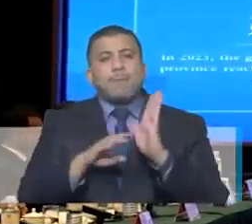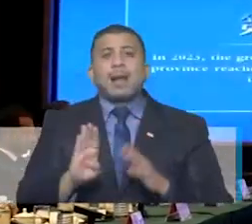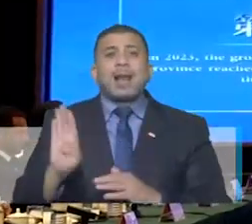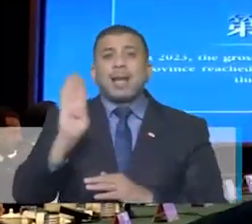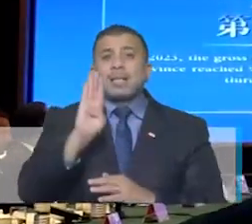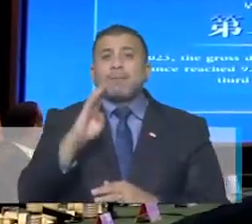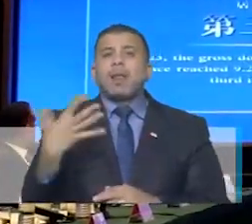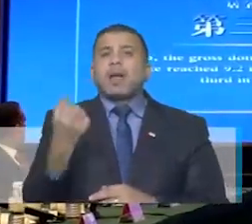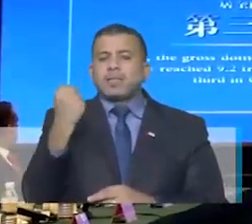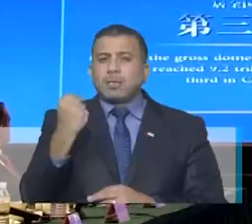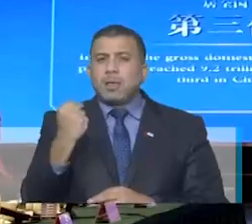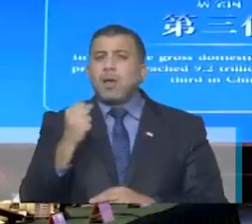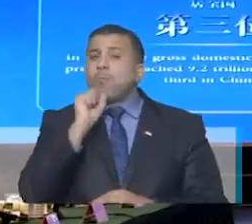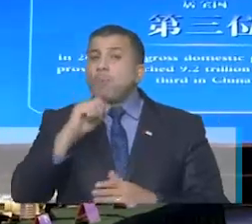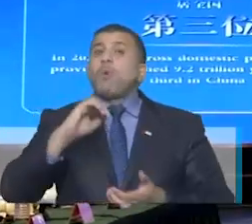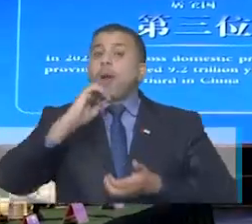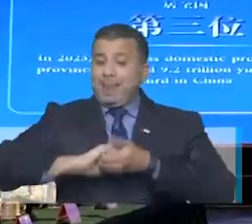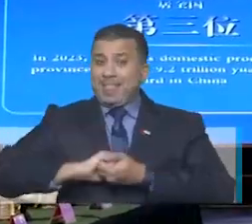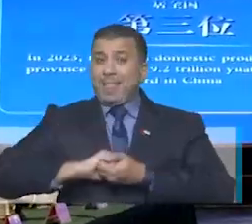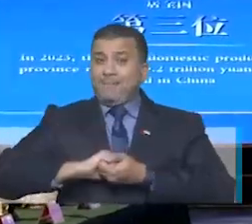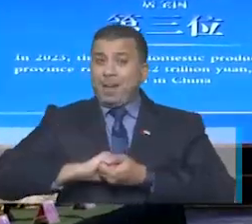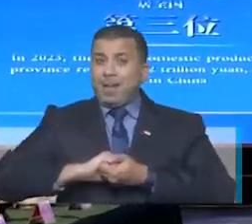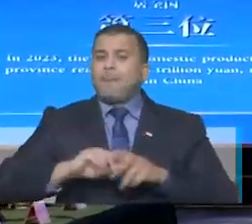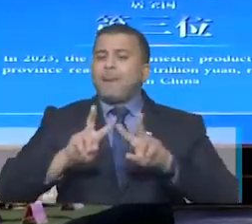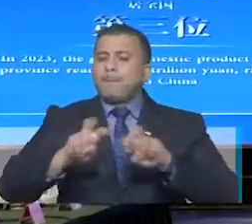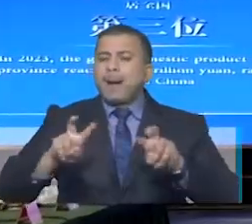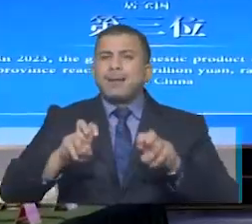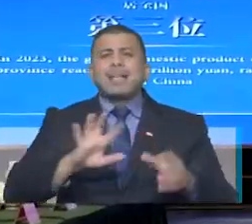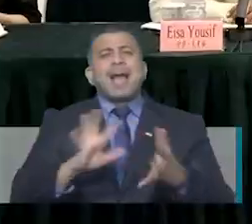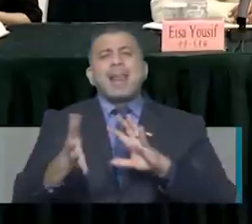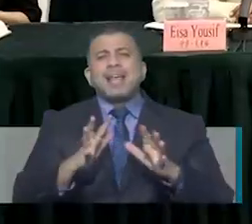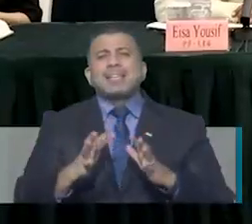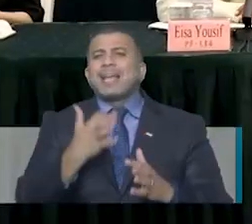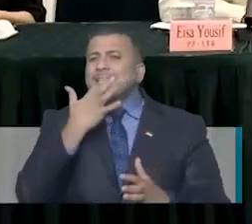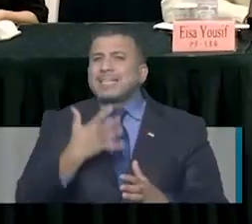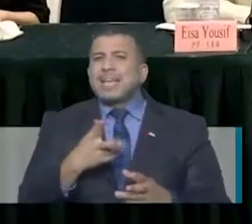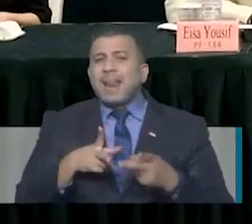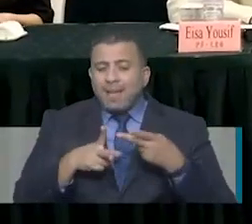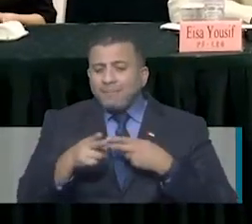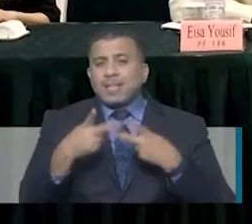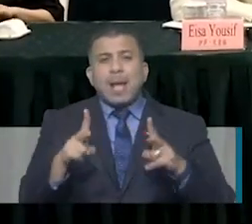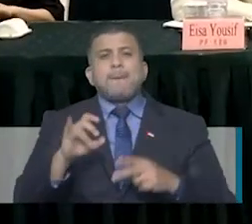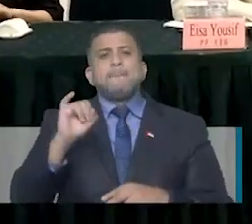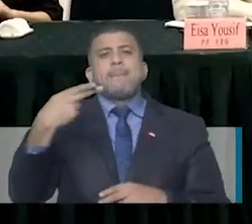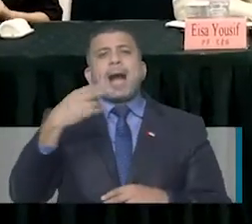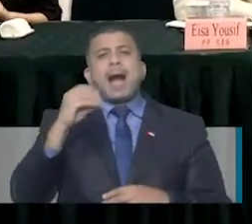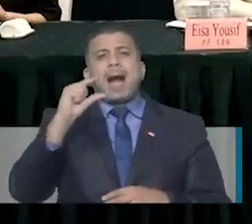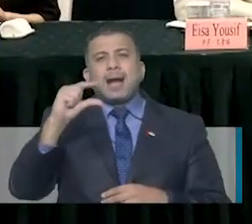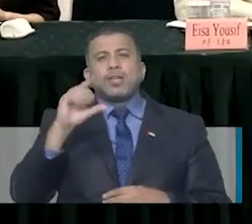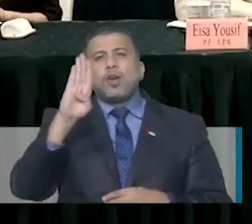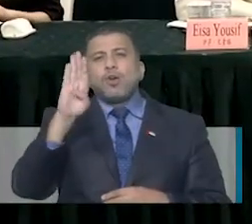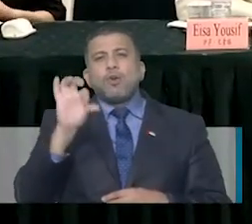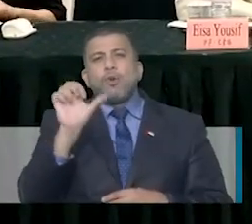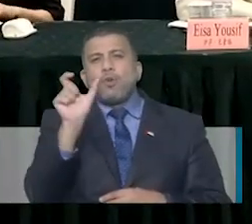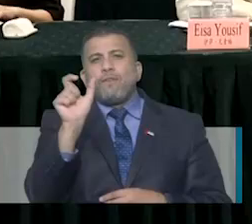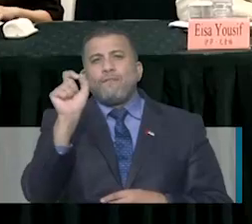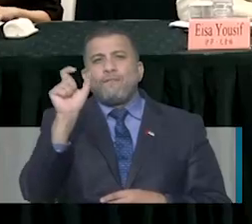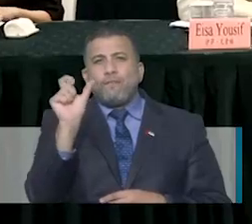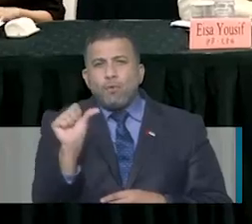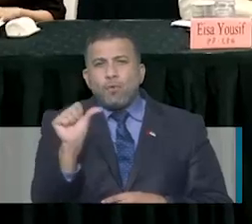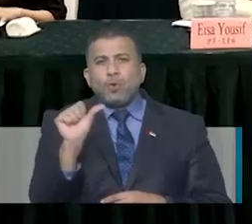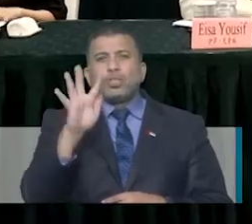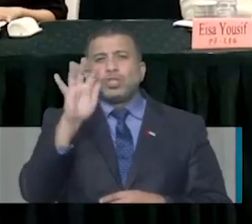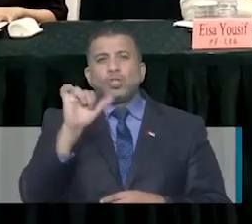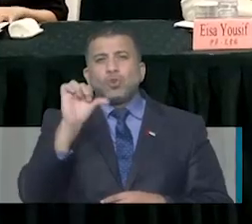الاكاديميه الخاصه وبموجب الاتفاقيه يتم بحث اليات تسهيل افتتاح معهد كونفوشيوس